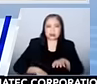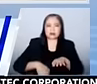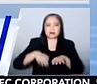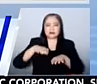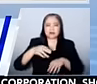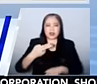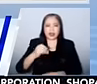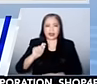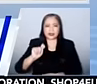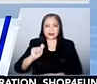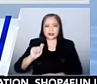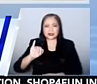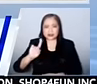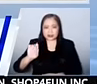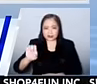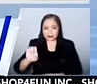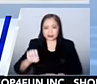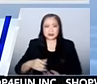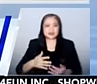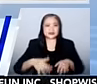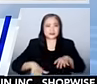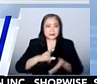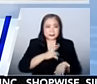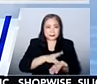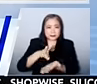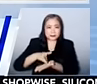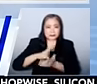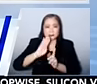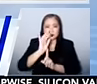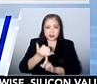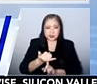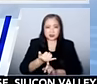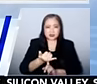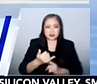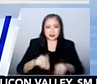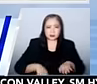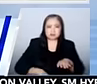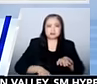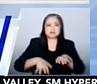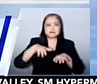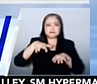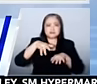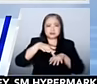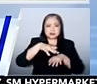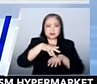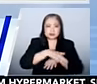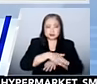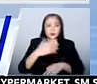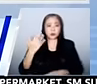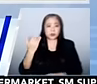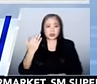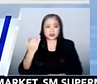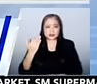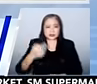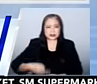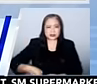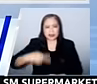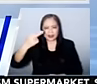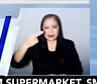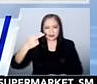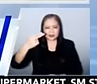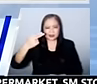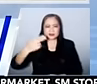bayan din kasi ay ibang Barangay umapaw din ng konti kasi kataasan ng high